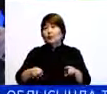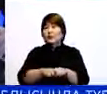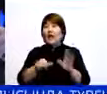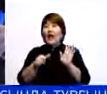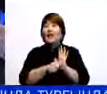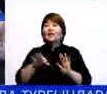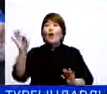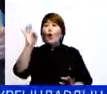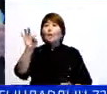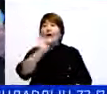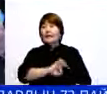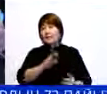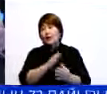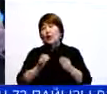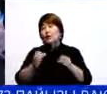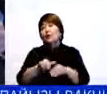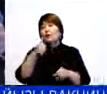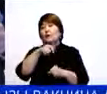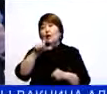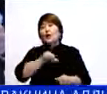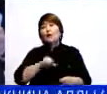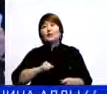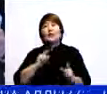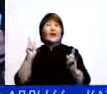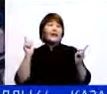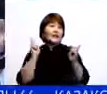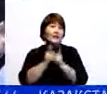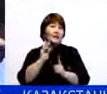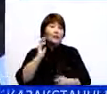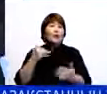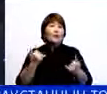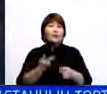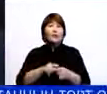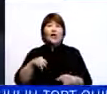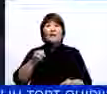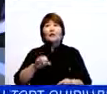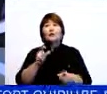6 ұпайдан бар. Келесі ойында топ көшбасшылары өзара кездесетін болады. Бүгінге осы,